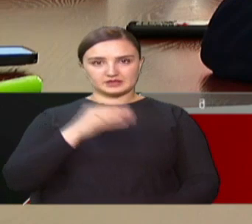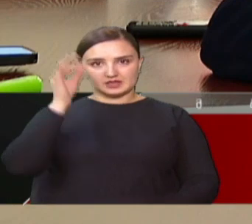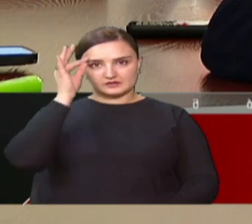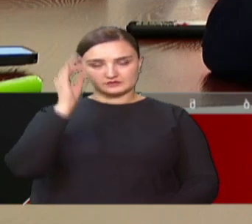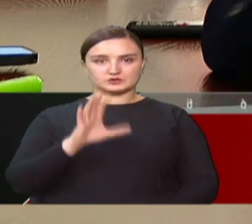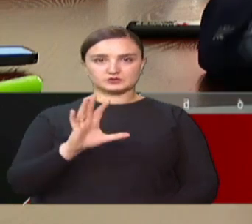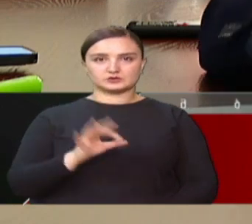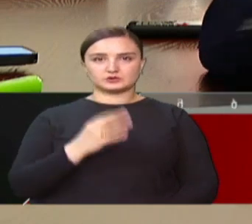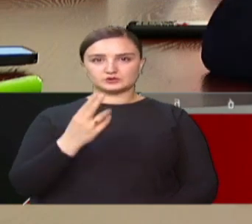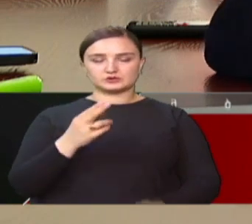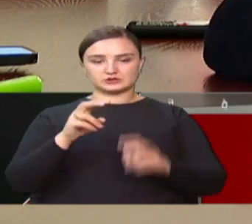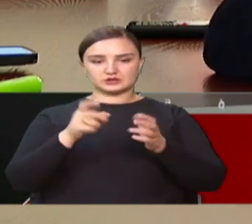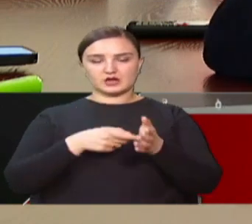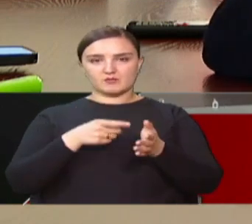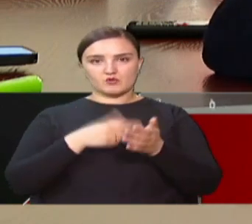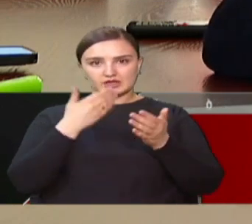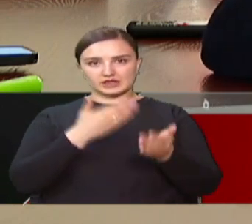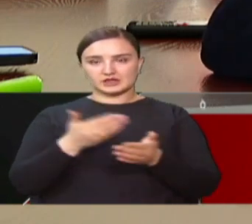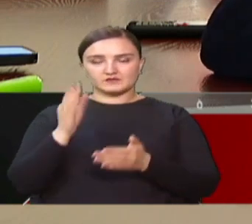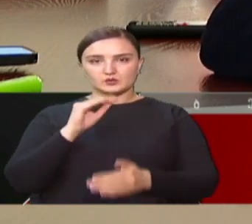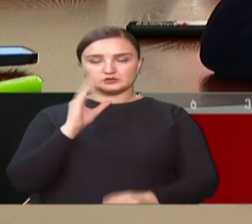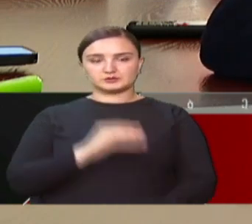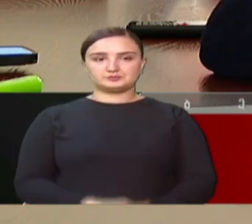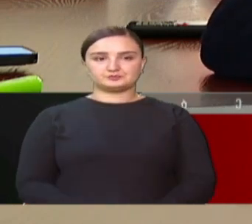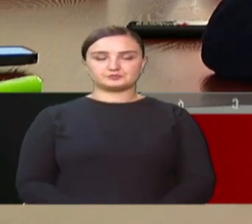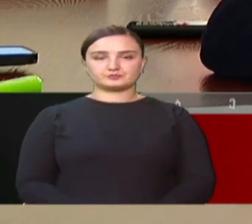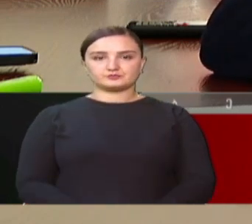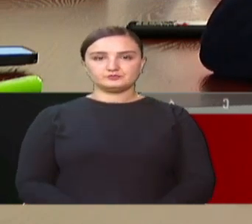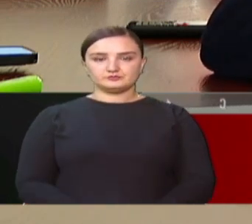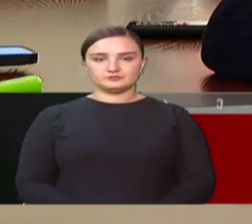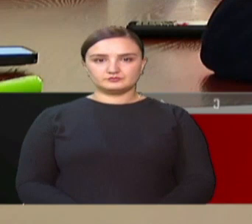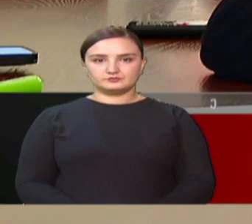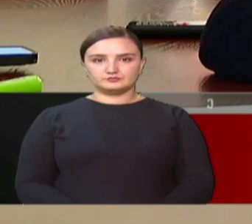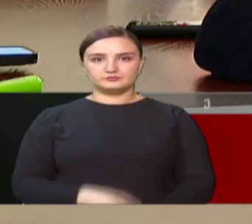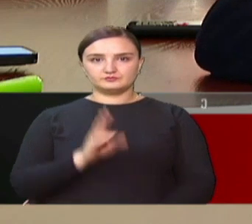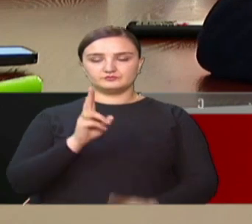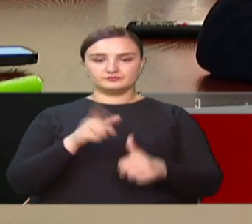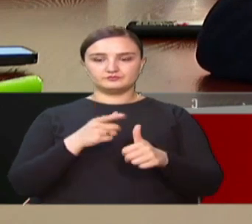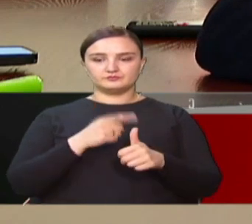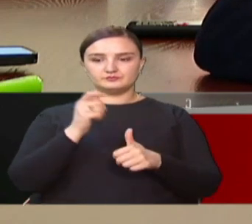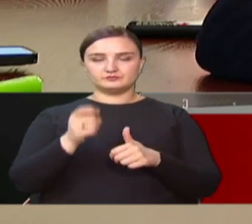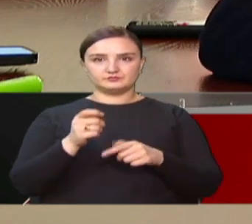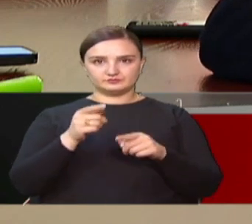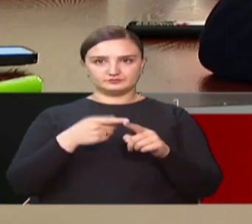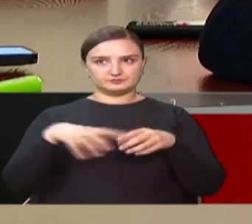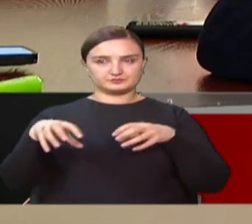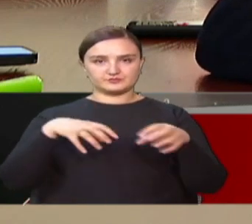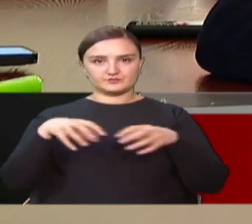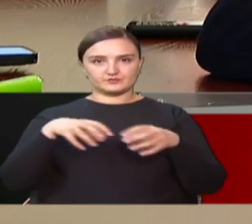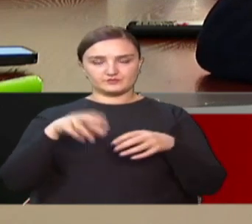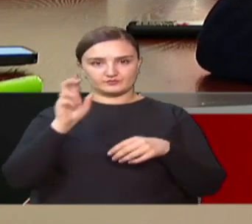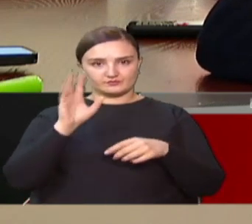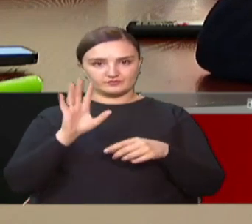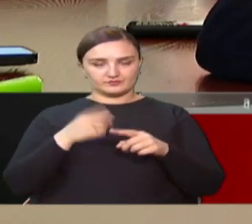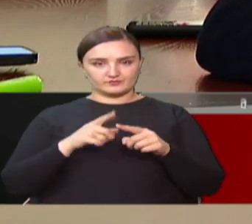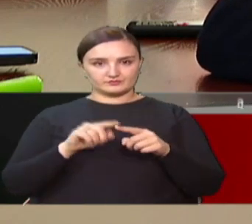თქვა სოციალური გამოკითხვები, როდესაც ვიღაცას დაარქმევენ გავლენიან არასამთავრობო ორგანიზაციას, გავლენიანს კი არა,